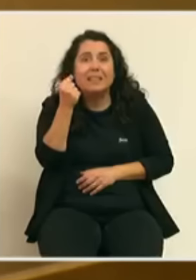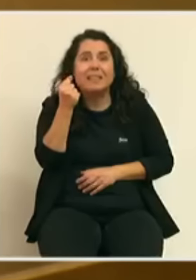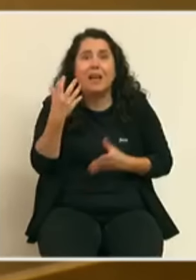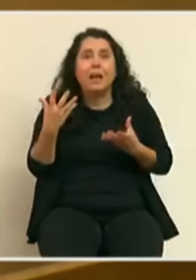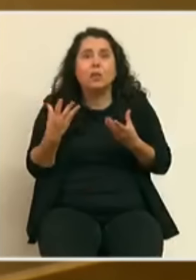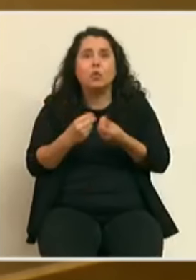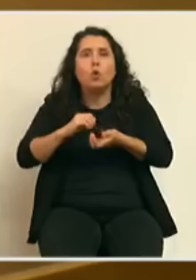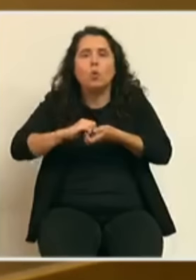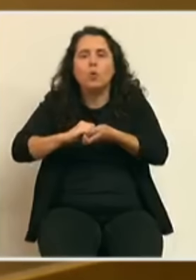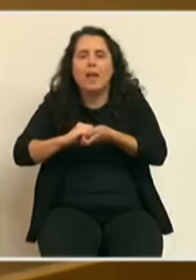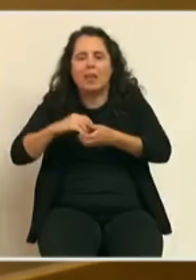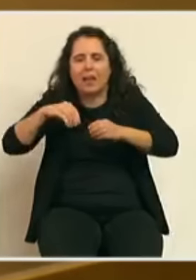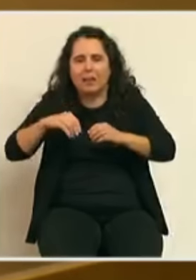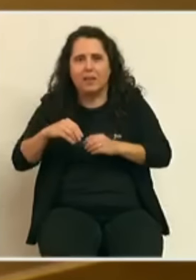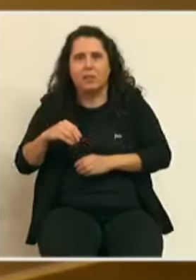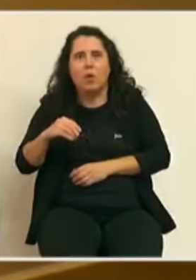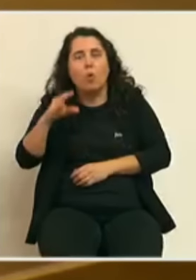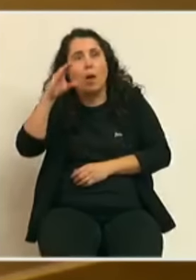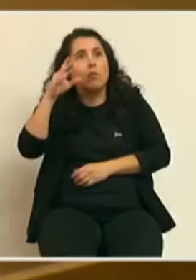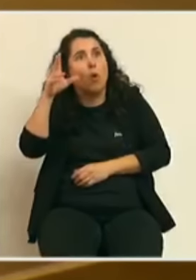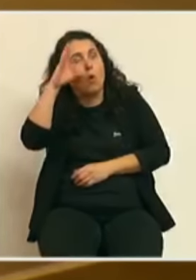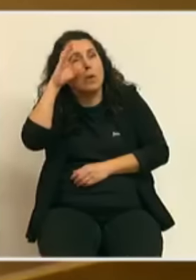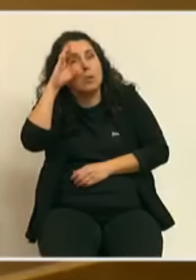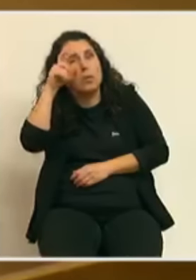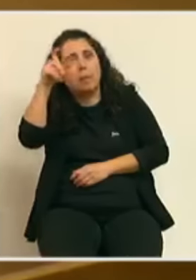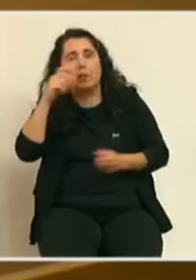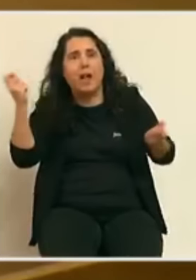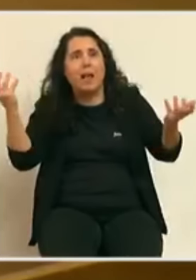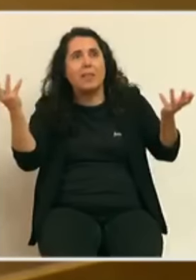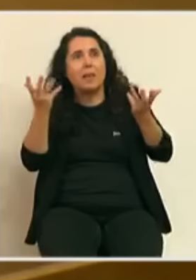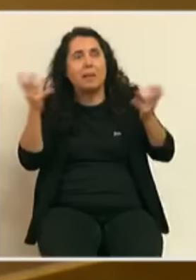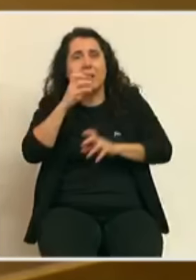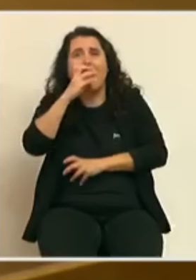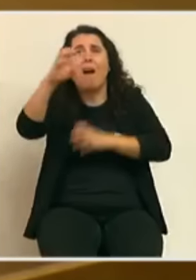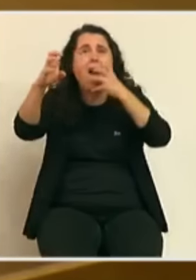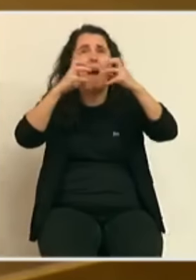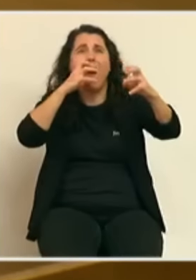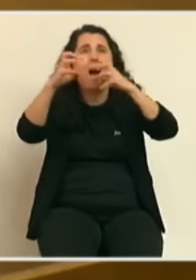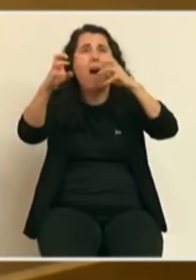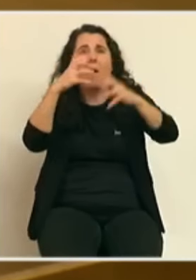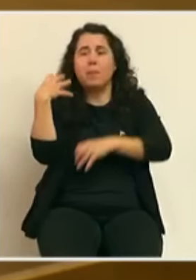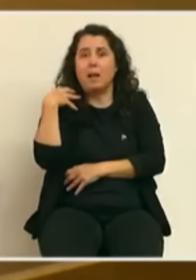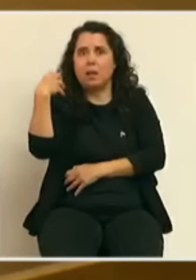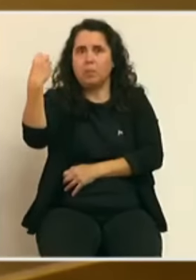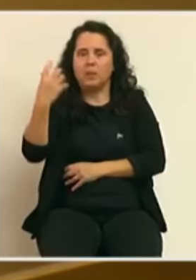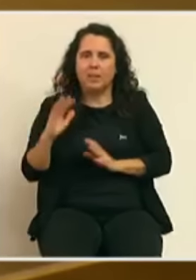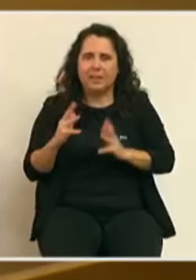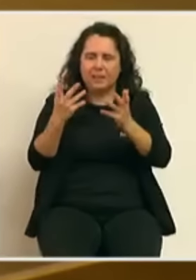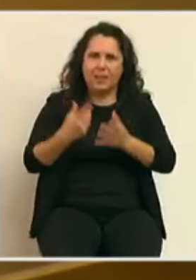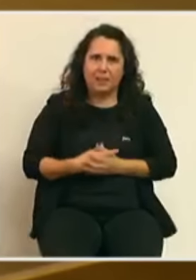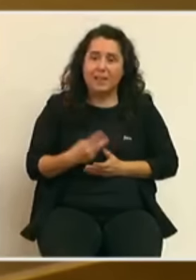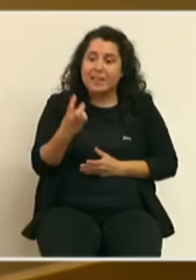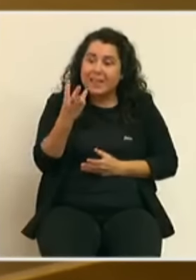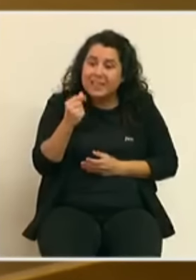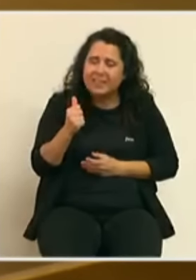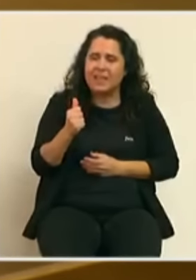seva cunyada i que en escoltar a les persones d'emergències va xillar perquè la pogueren rescatar. Tres dies